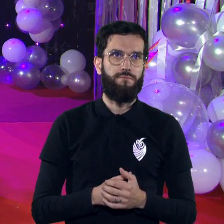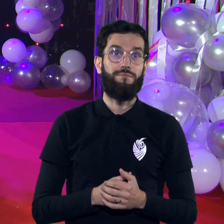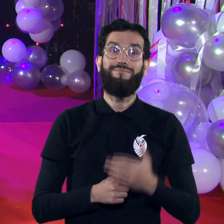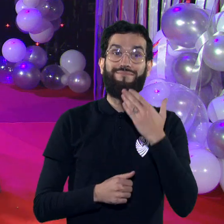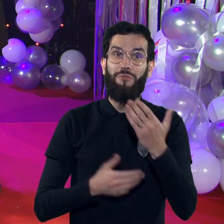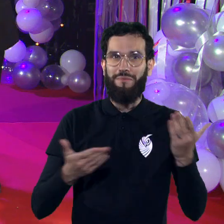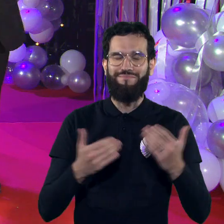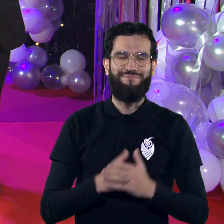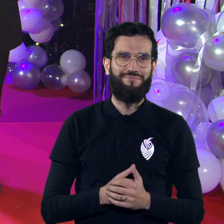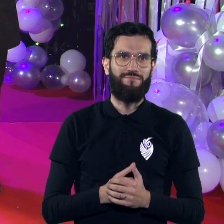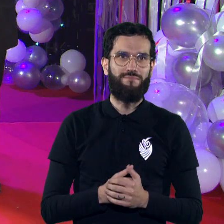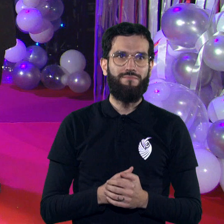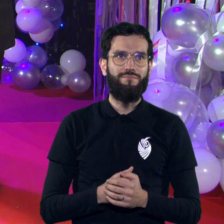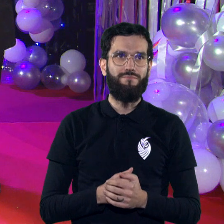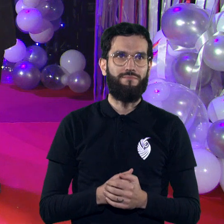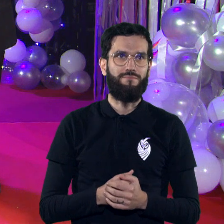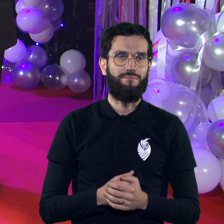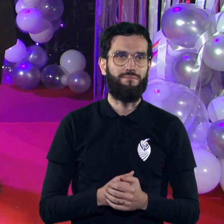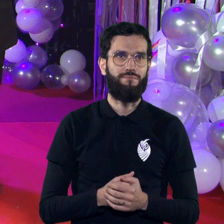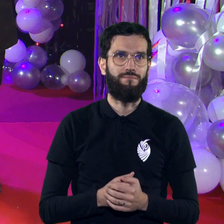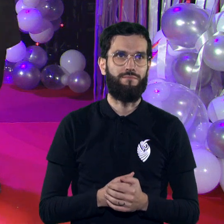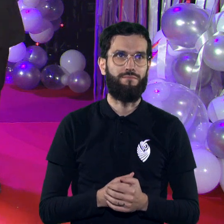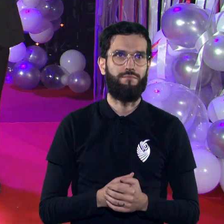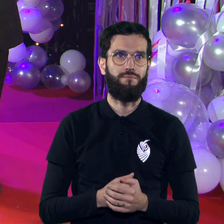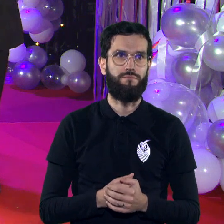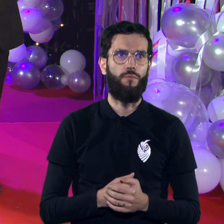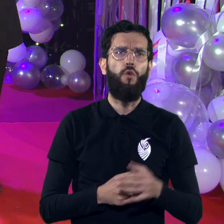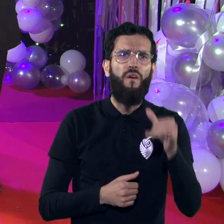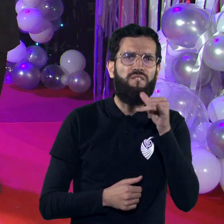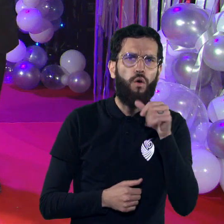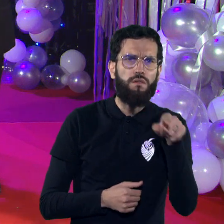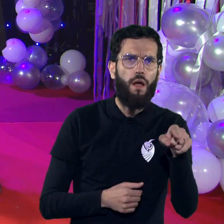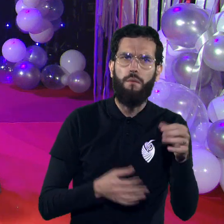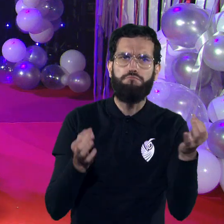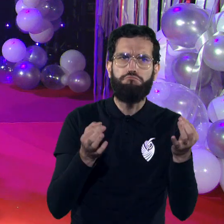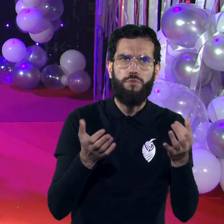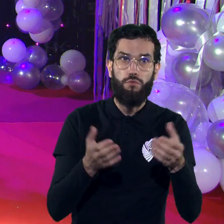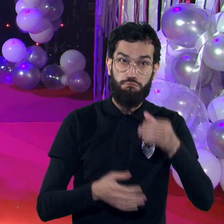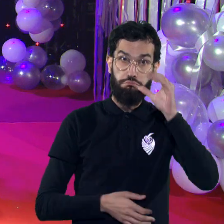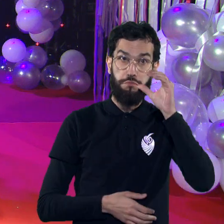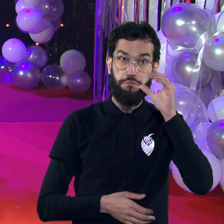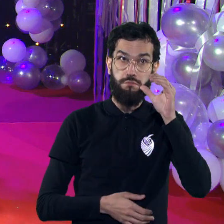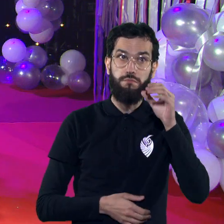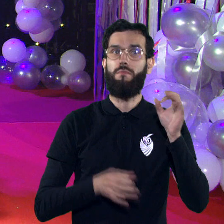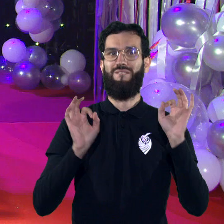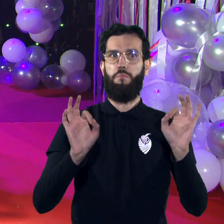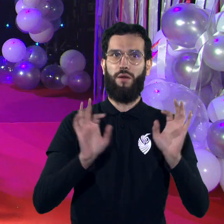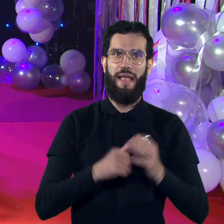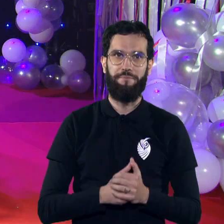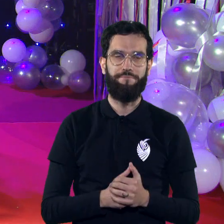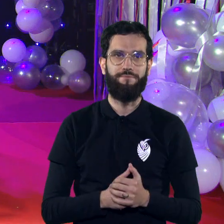šatku. Ďakujem, ďakujem. To je výhoda robiť s kolegom kúzelníkom. Tú vodu tu máme. No na... Napite? Napite, samozrejme. Super.